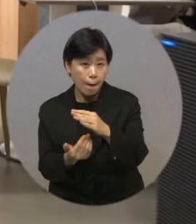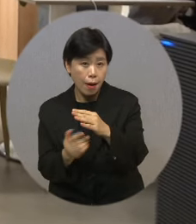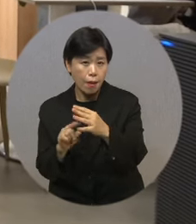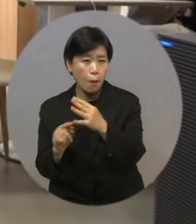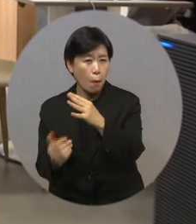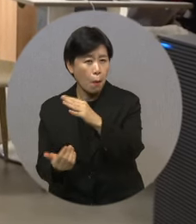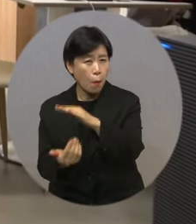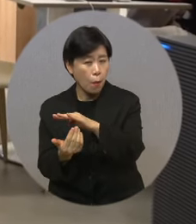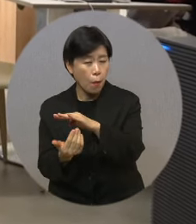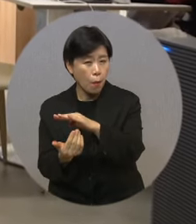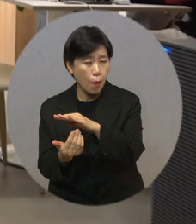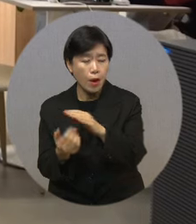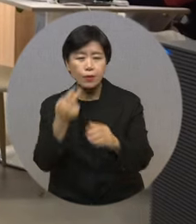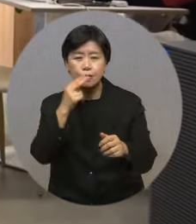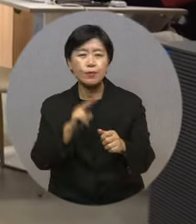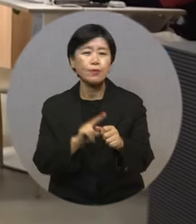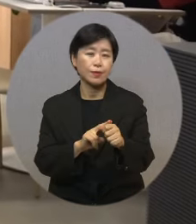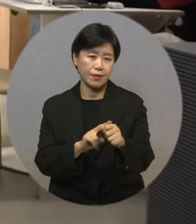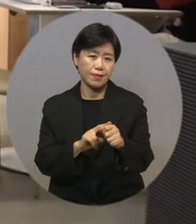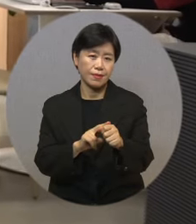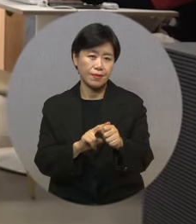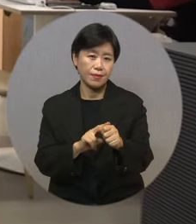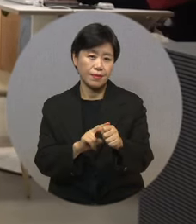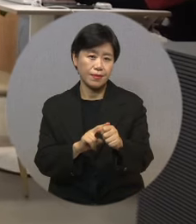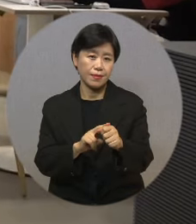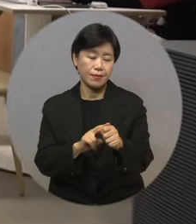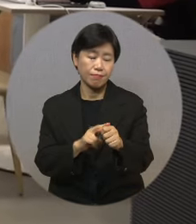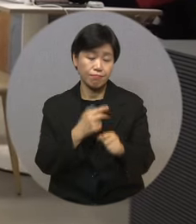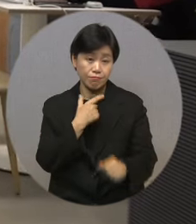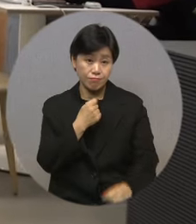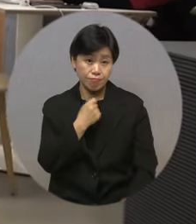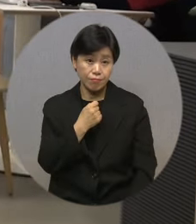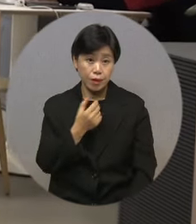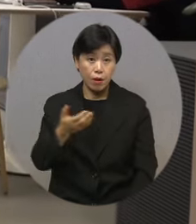어려운 거를 그냥